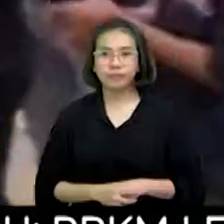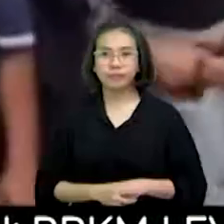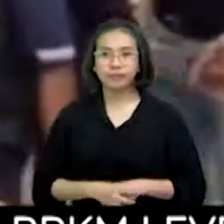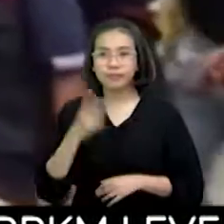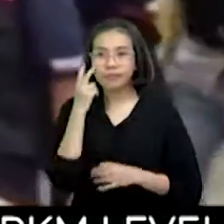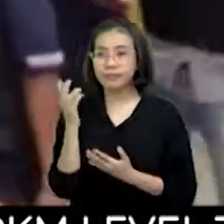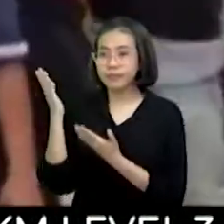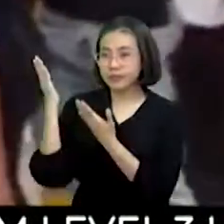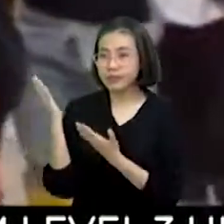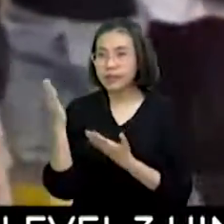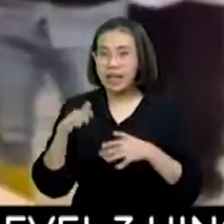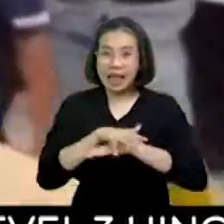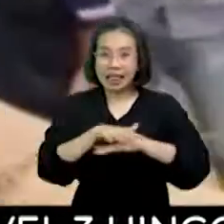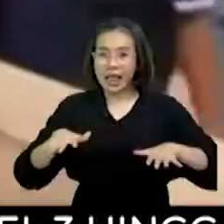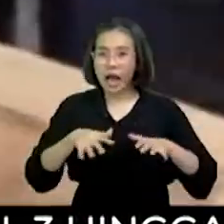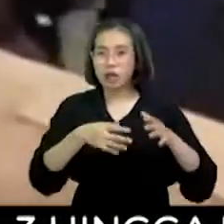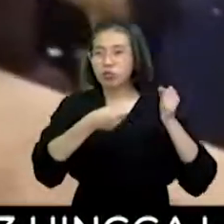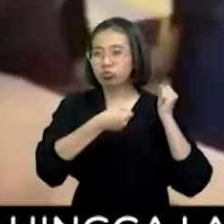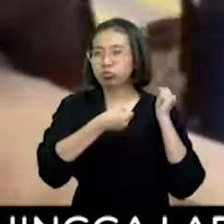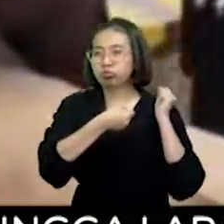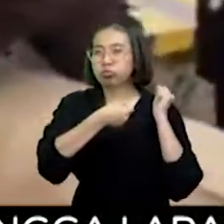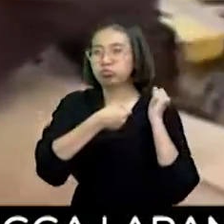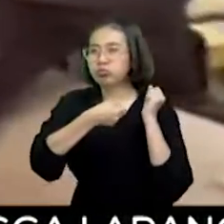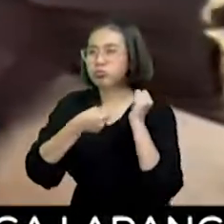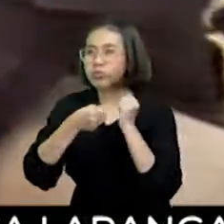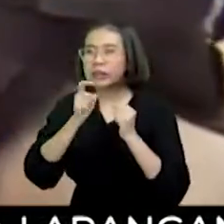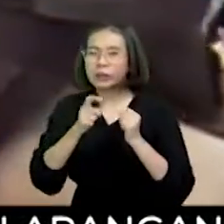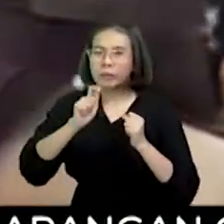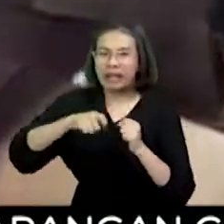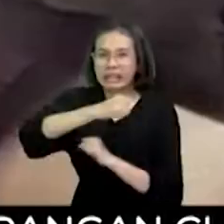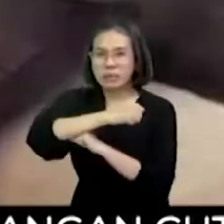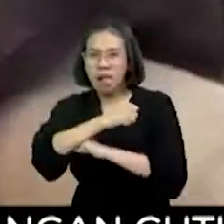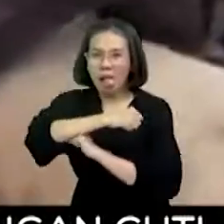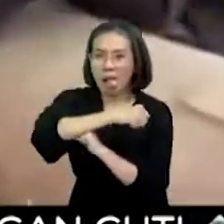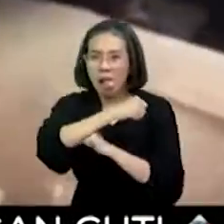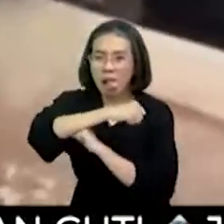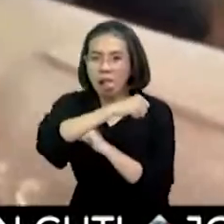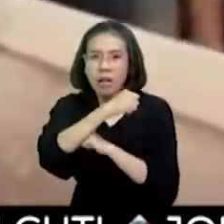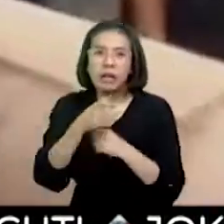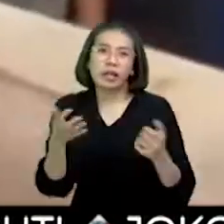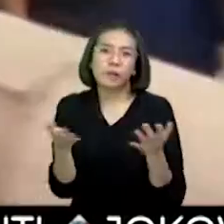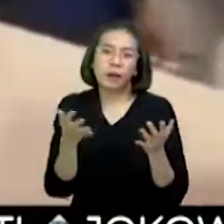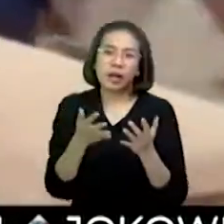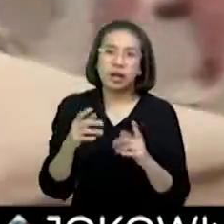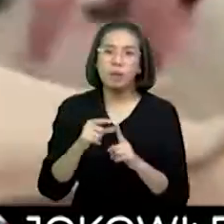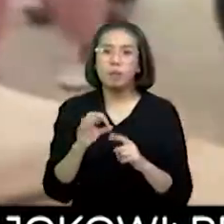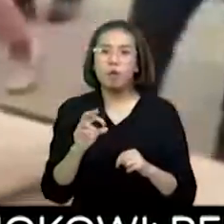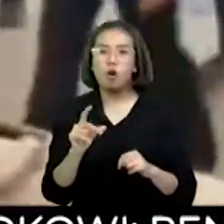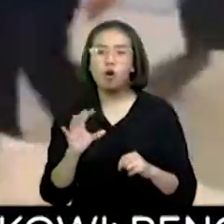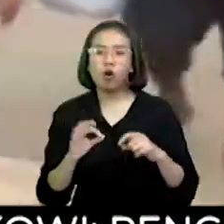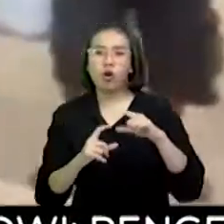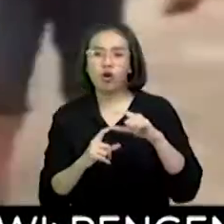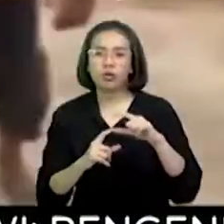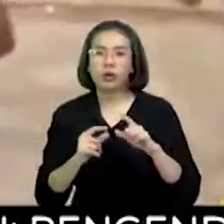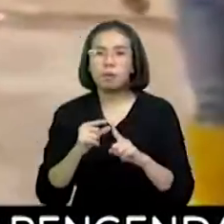Dengan menggunakan tandu, pasien ini terpaksa diangkat melalui jembatan miring di Jalan Trans Sulawesi Poros Masamba, Palopo.